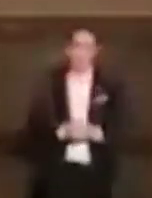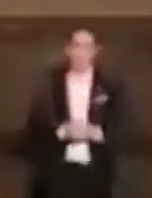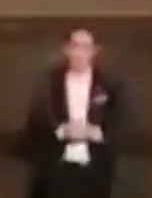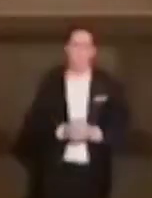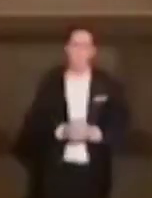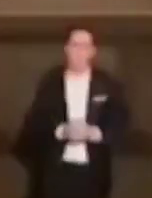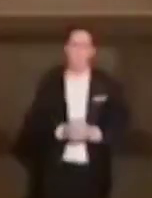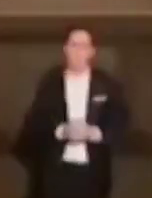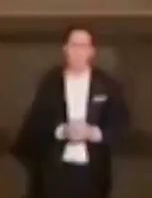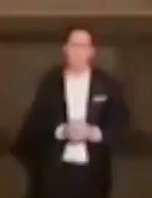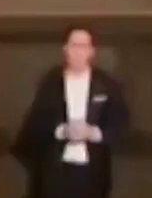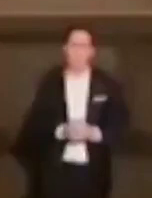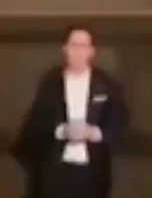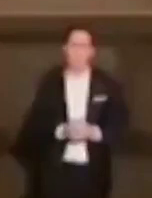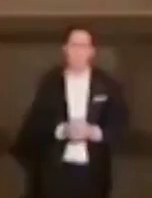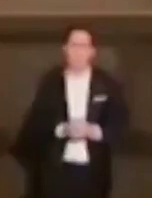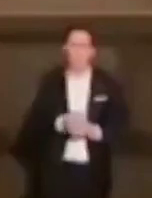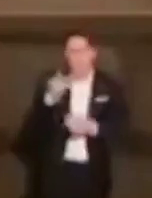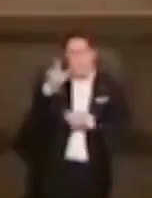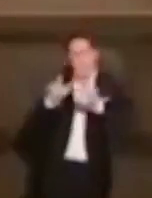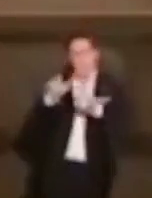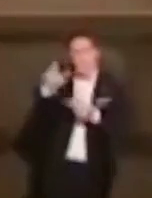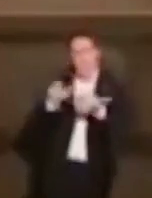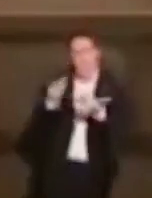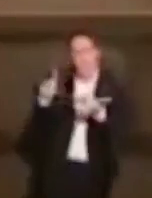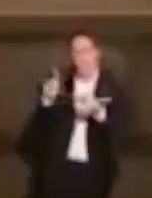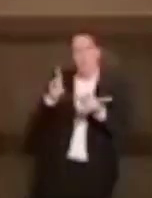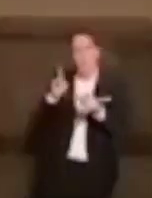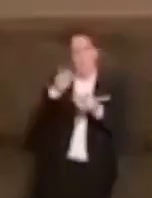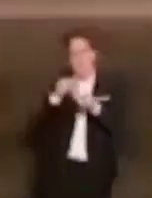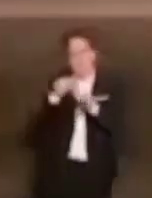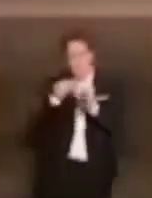اگر کسی خشمگین می شود، بشود.